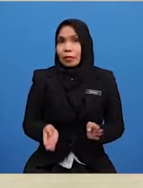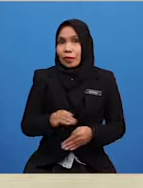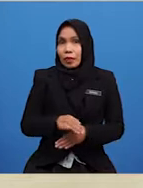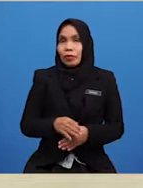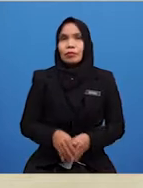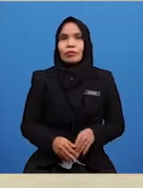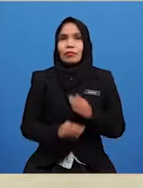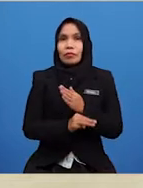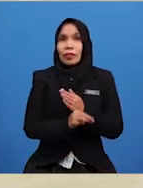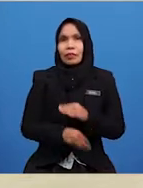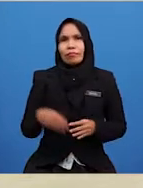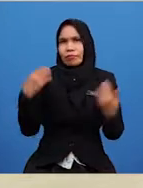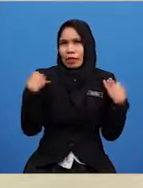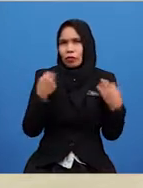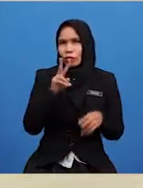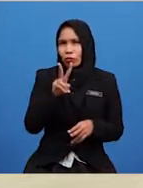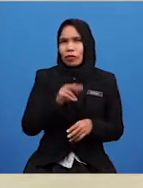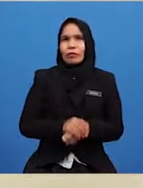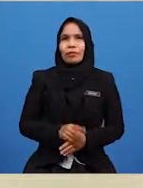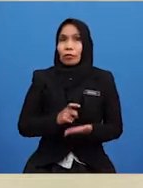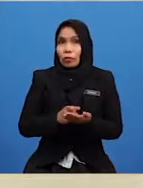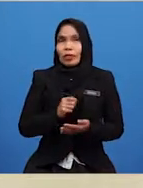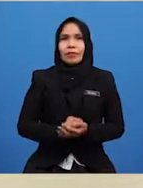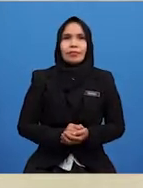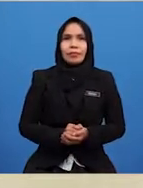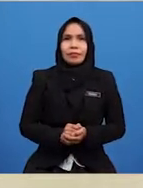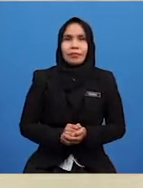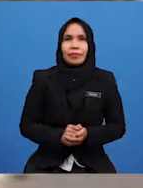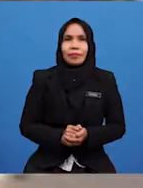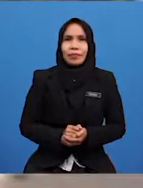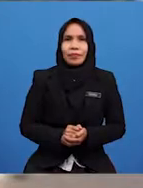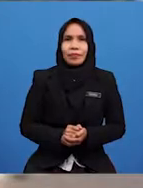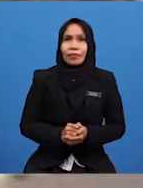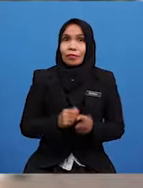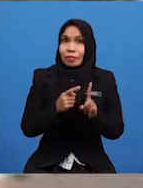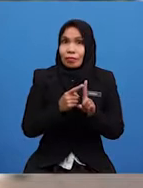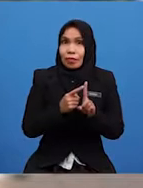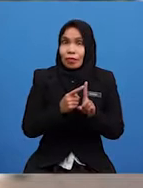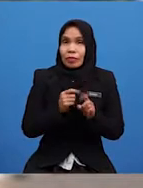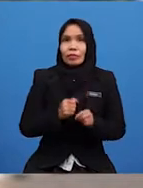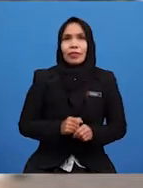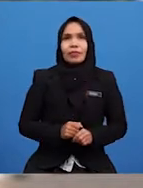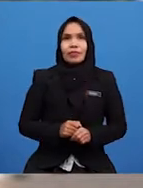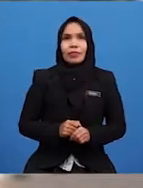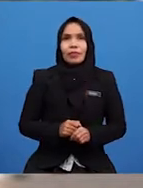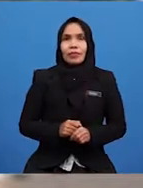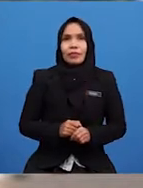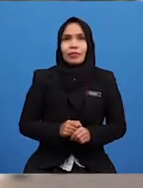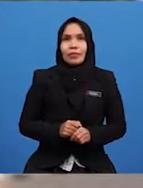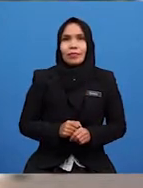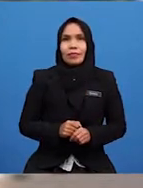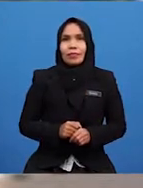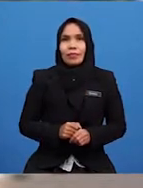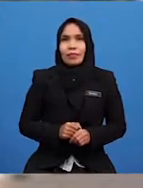yang dikenakan, iaitu cukai rasmi dan cukai tidak rasmi? Pertama, cukai rasmi ialah cukai